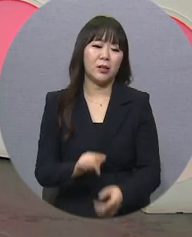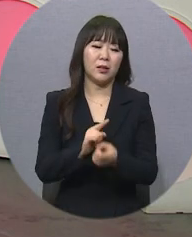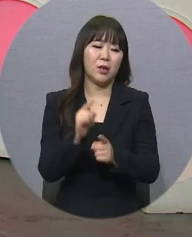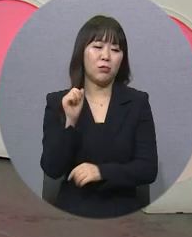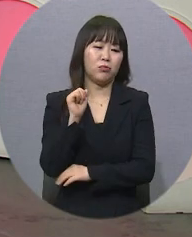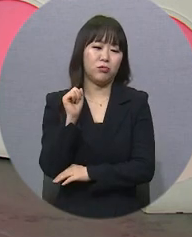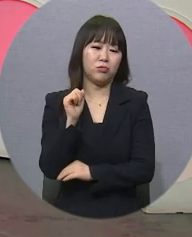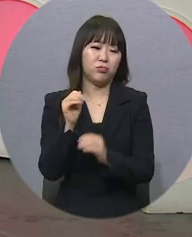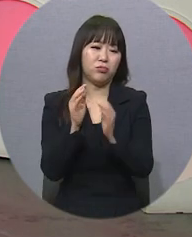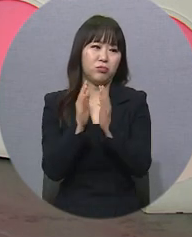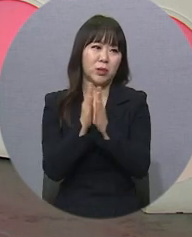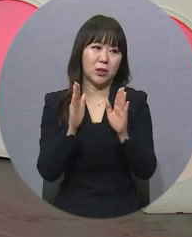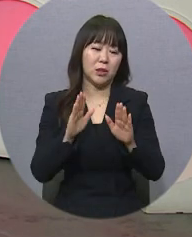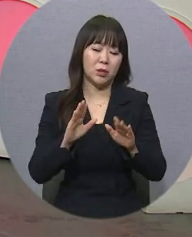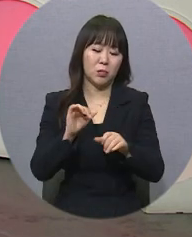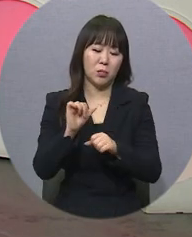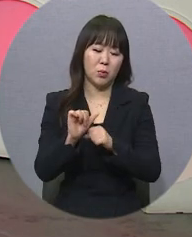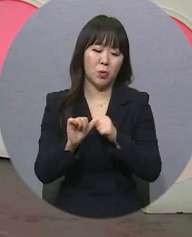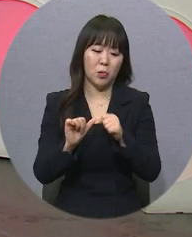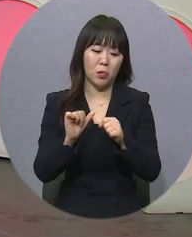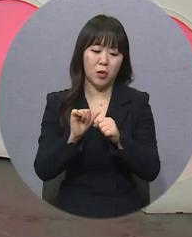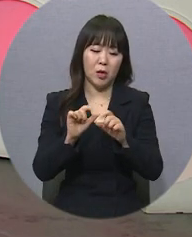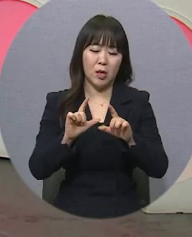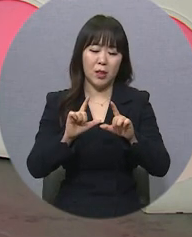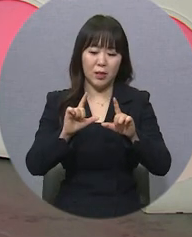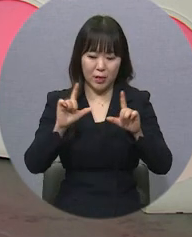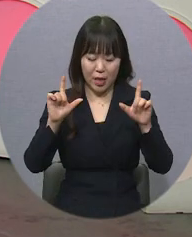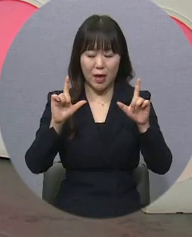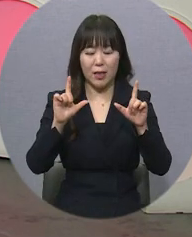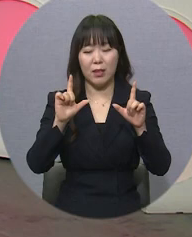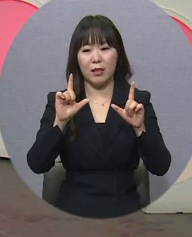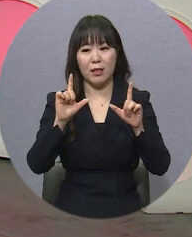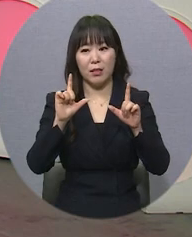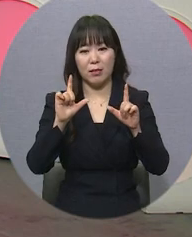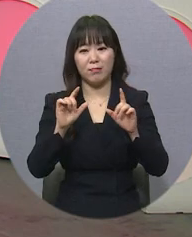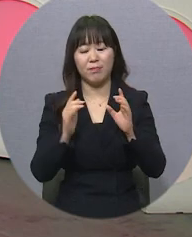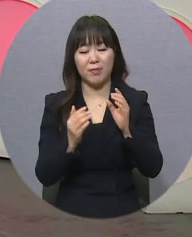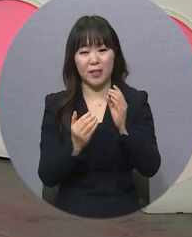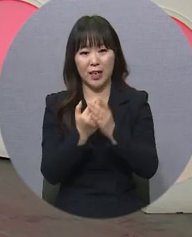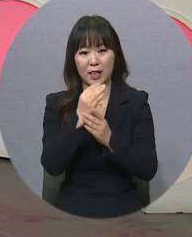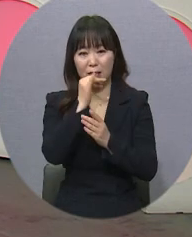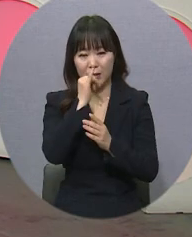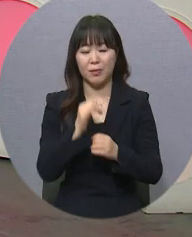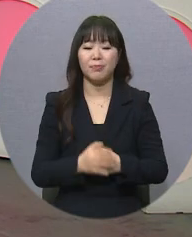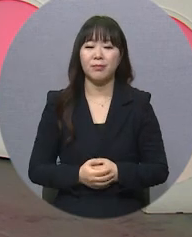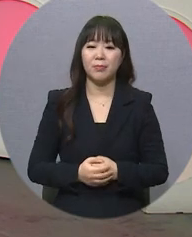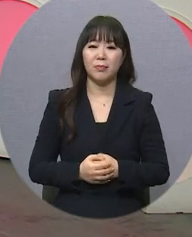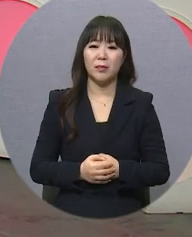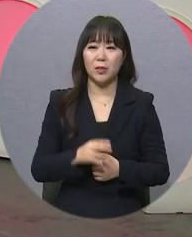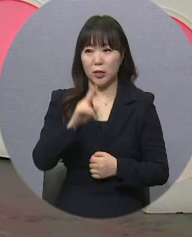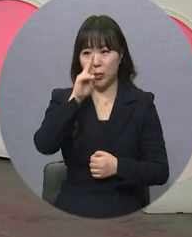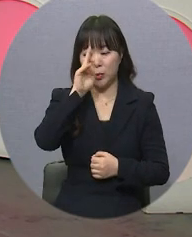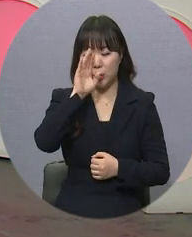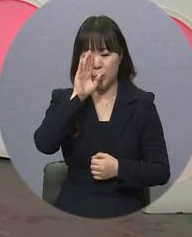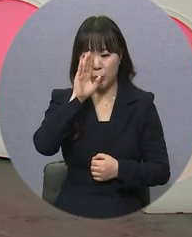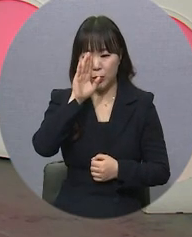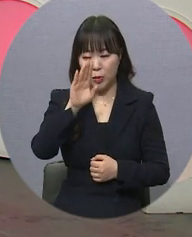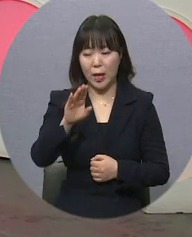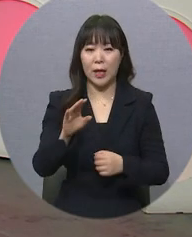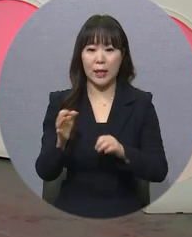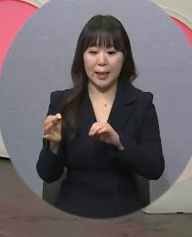시작한 지 5년째 되는 해의 일이었습니다. 저녁 시간이 조금 지나